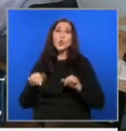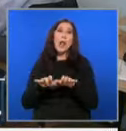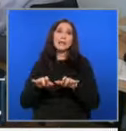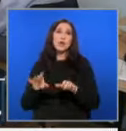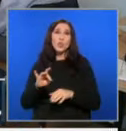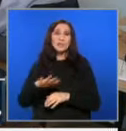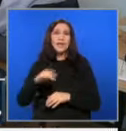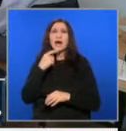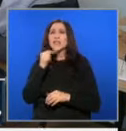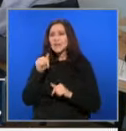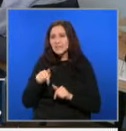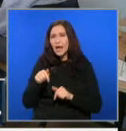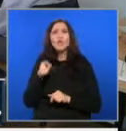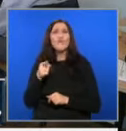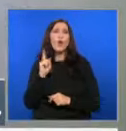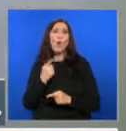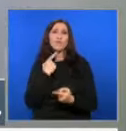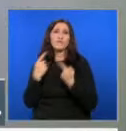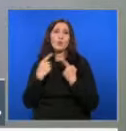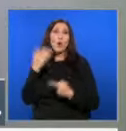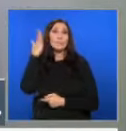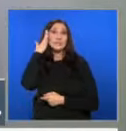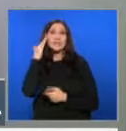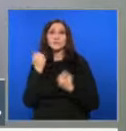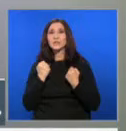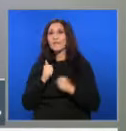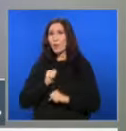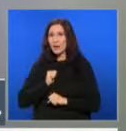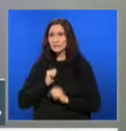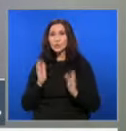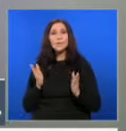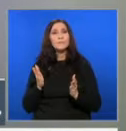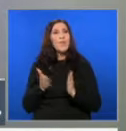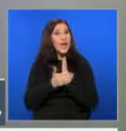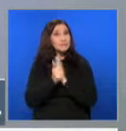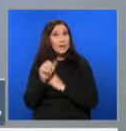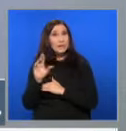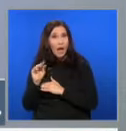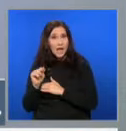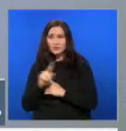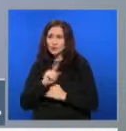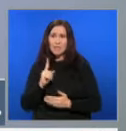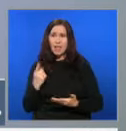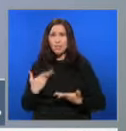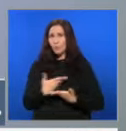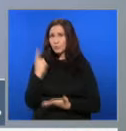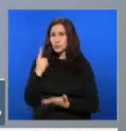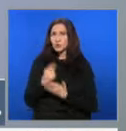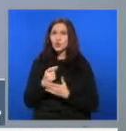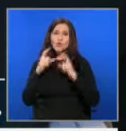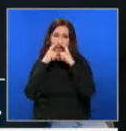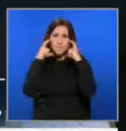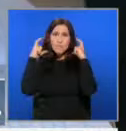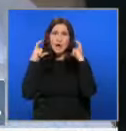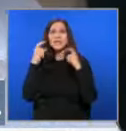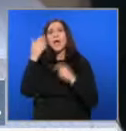сега това, което е в диалога с Министерството на здравеопазването, там експертите казват, че не са нужни задължително маски. Болните